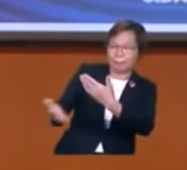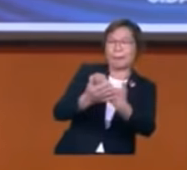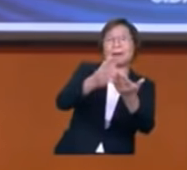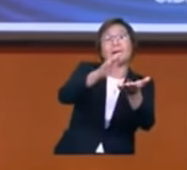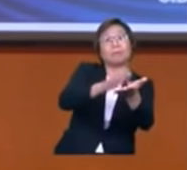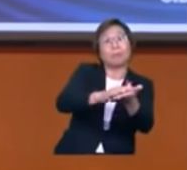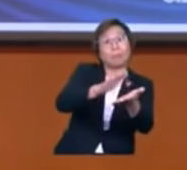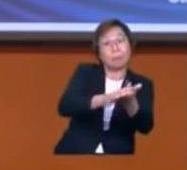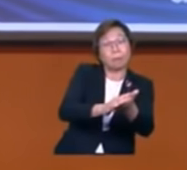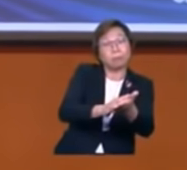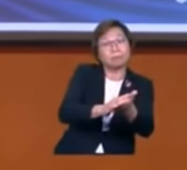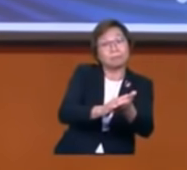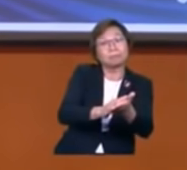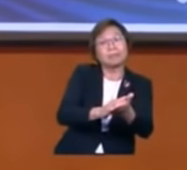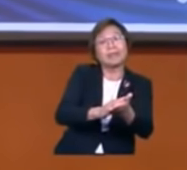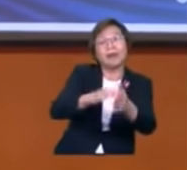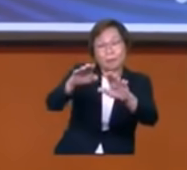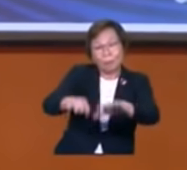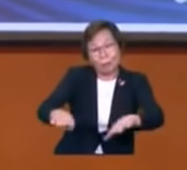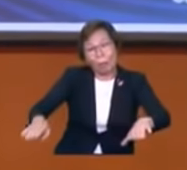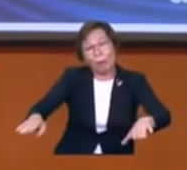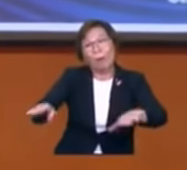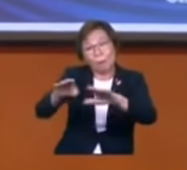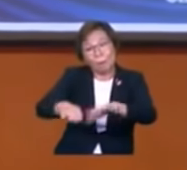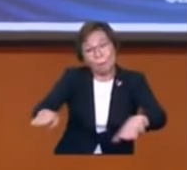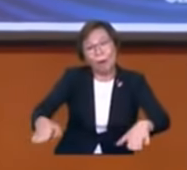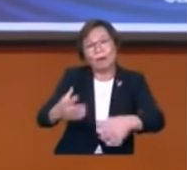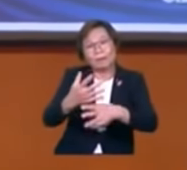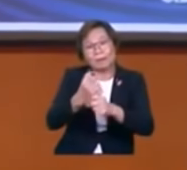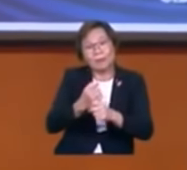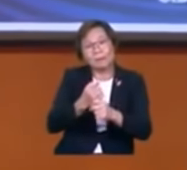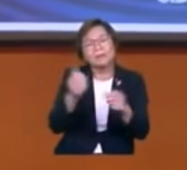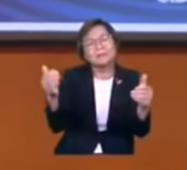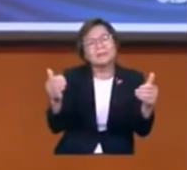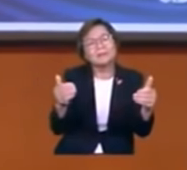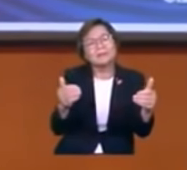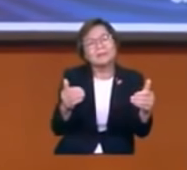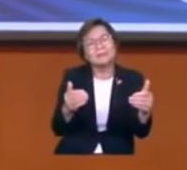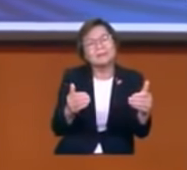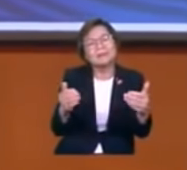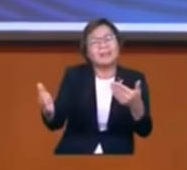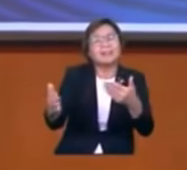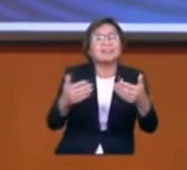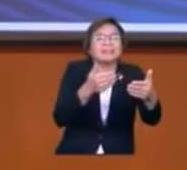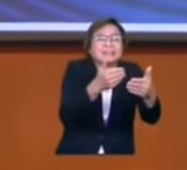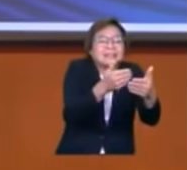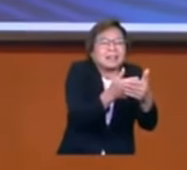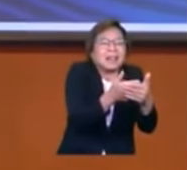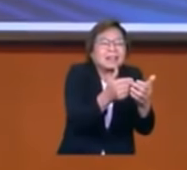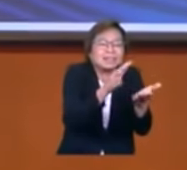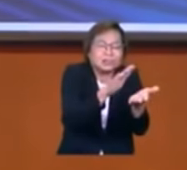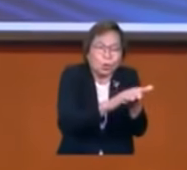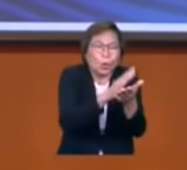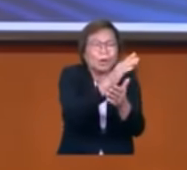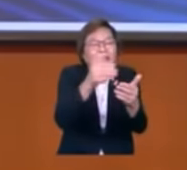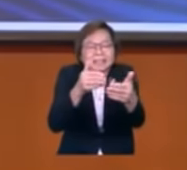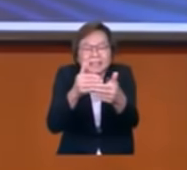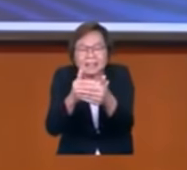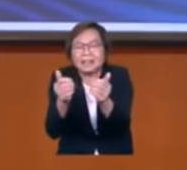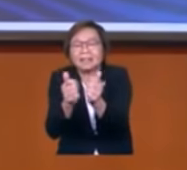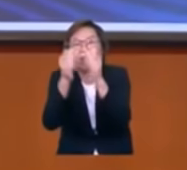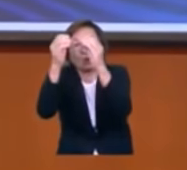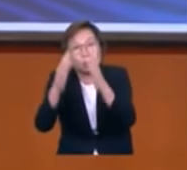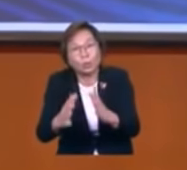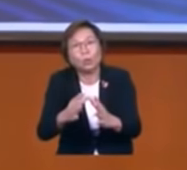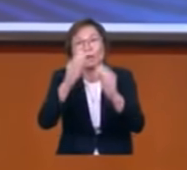kembali kesekolah make mereka sekurang-kurangnya dapat mendekatkan diri kembali dengan sekolah dan guru-guru dapat